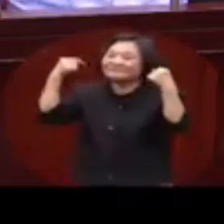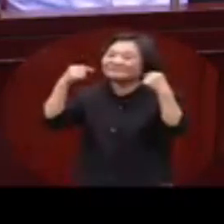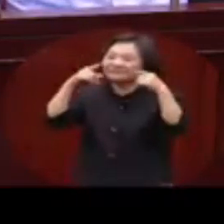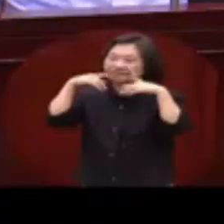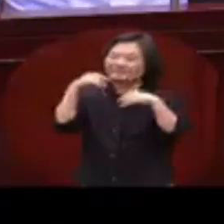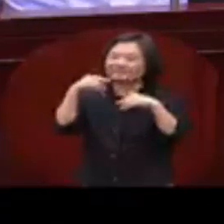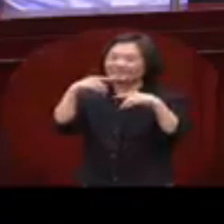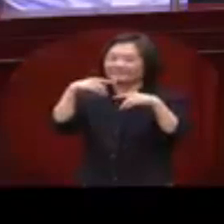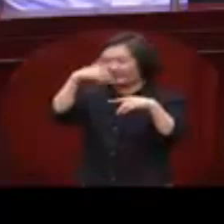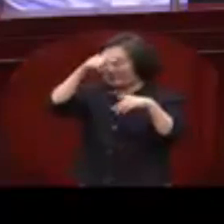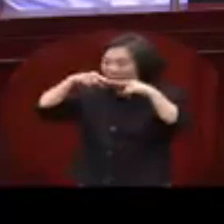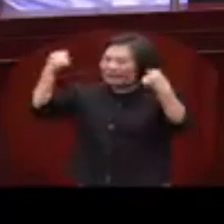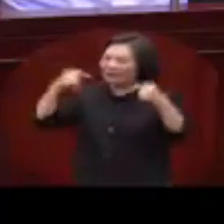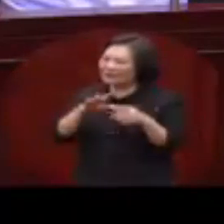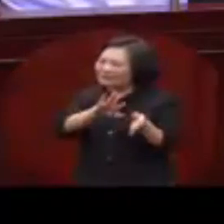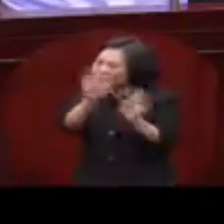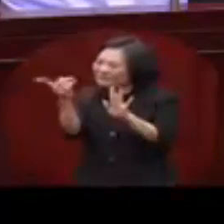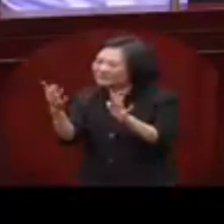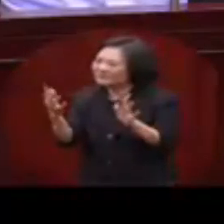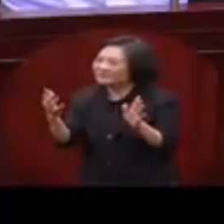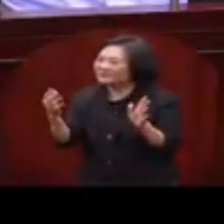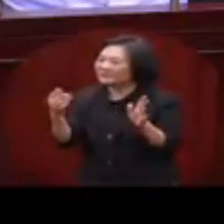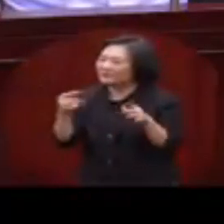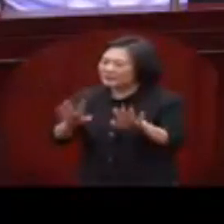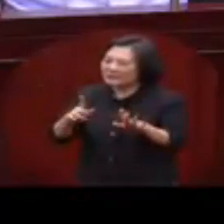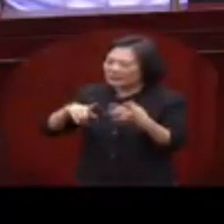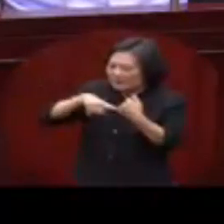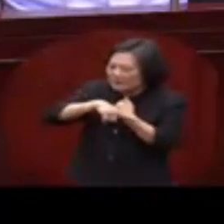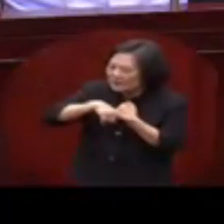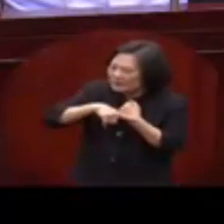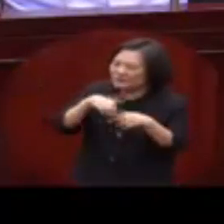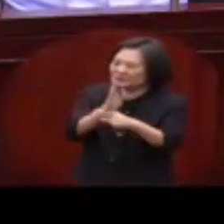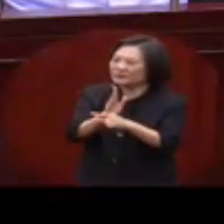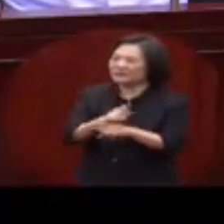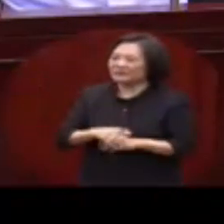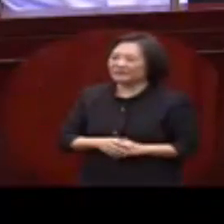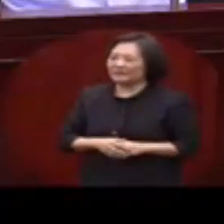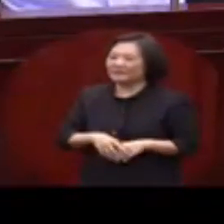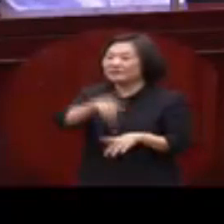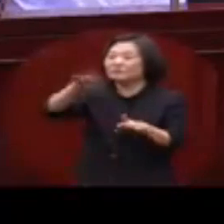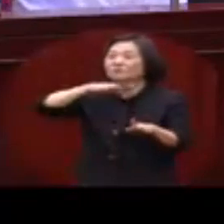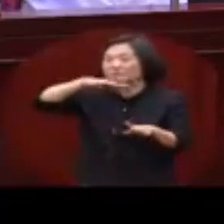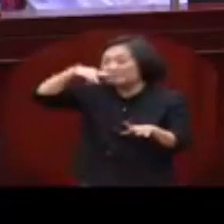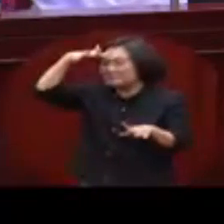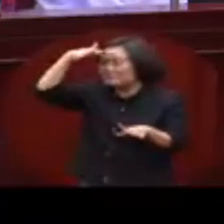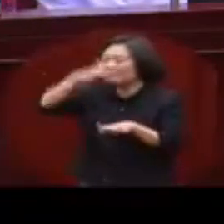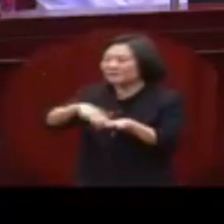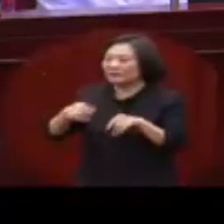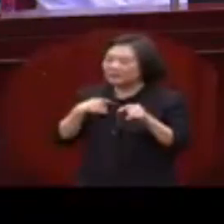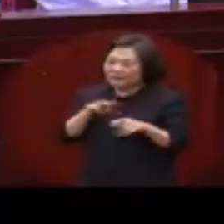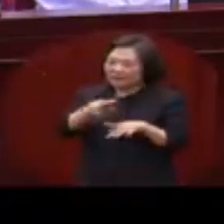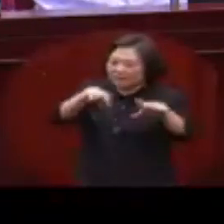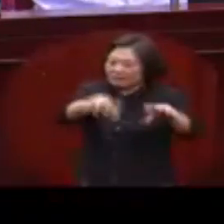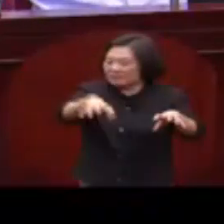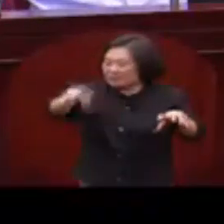哈？现在正在讨论，所以这个是。正在研发，你知道吗？就请大家敬请期待。因为目前这个设站的